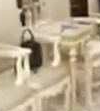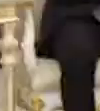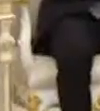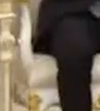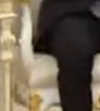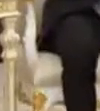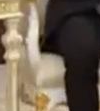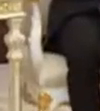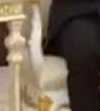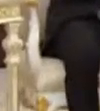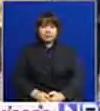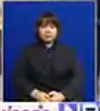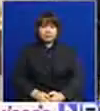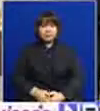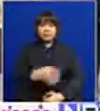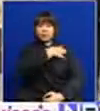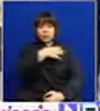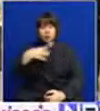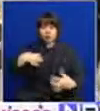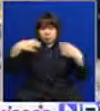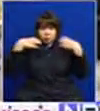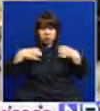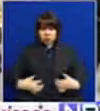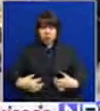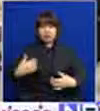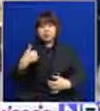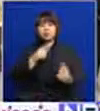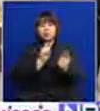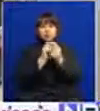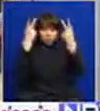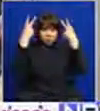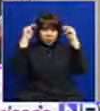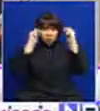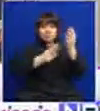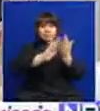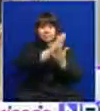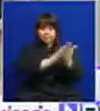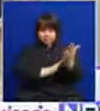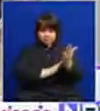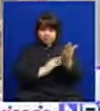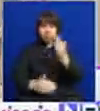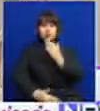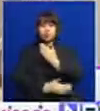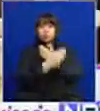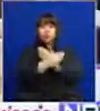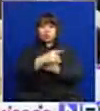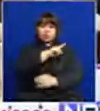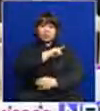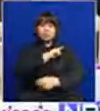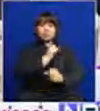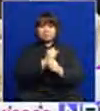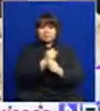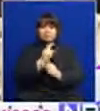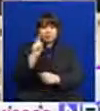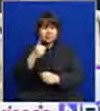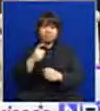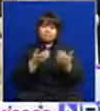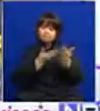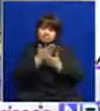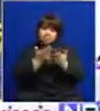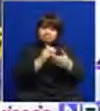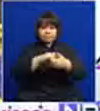เอกอัครราชทูตมองโกเลียประจำประเทศไทยเข้าพบพลเอกประยุทธ์จันทร์โอชานายกรัฐมนตรีในโอกาสเข้ารับหน้าที่พร้อมหารือสารสัมพันธ์ระหว่างทั้